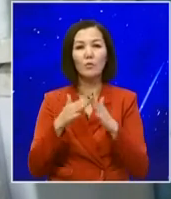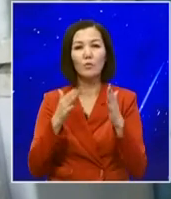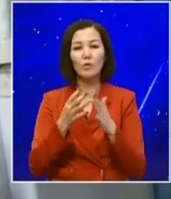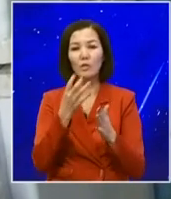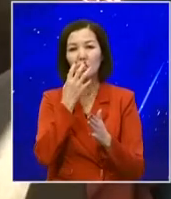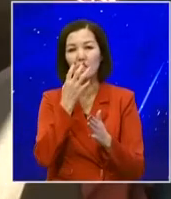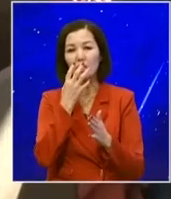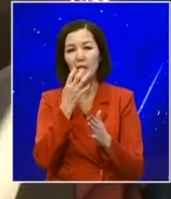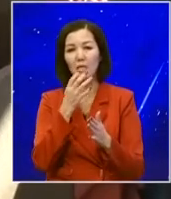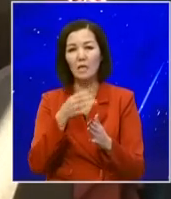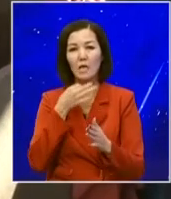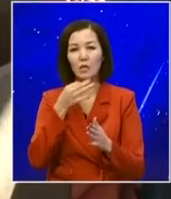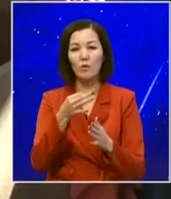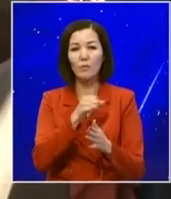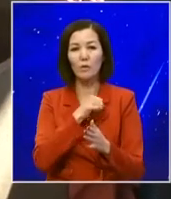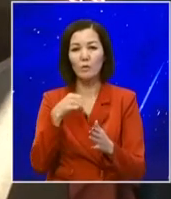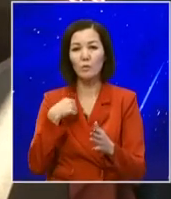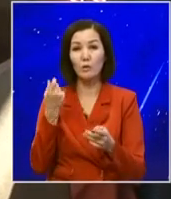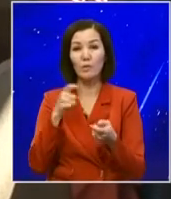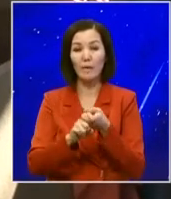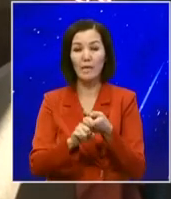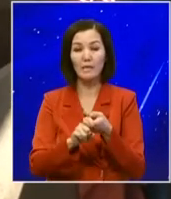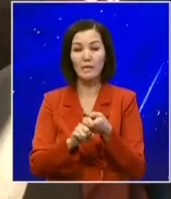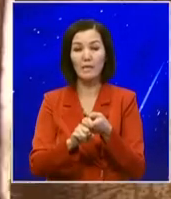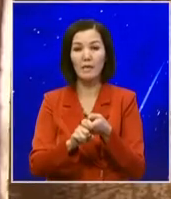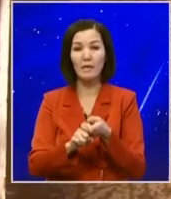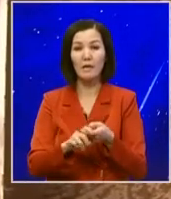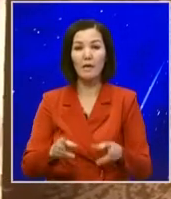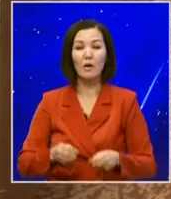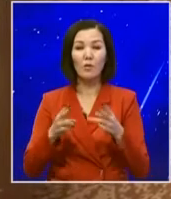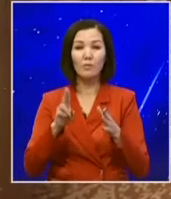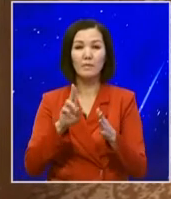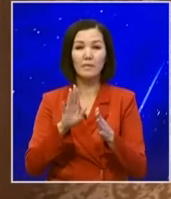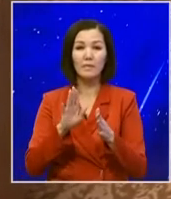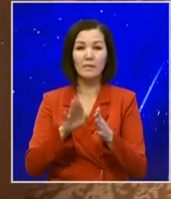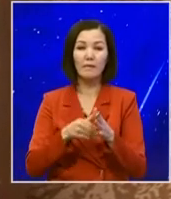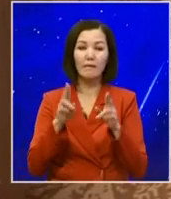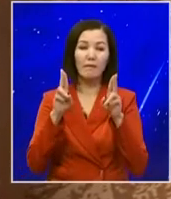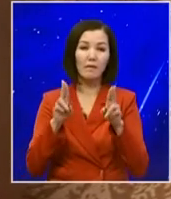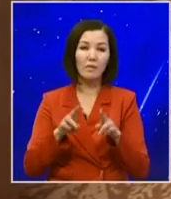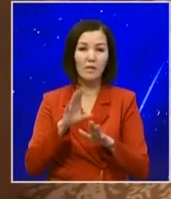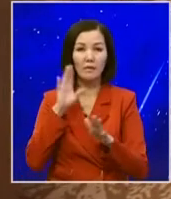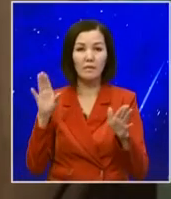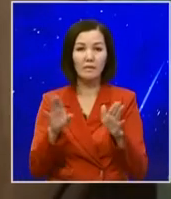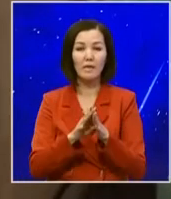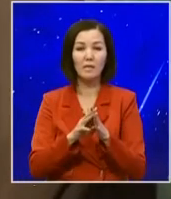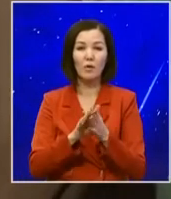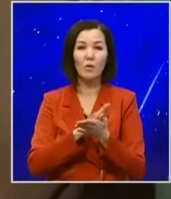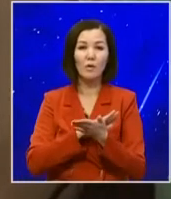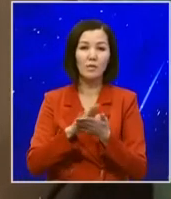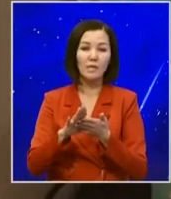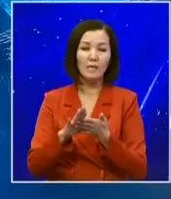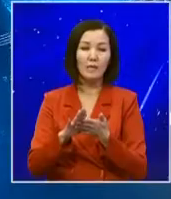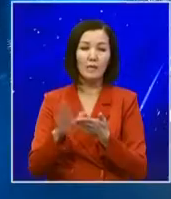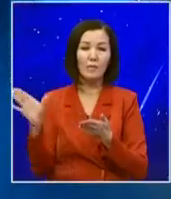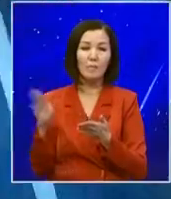құрылғылардың жауапкершілігі үй иесінің өзіне жүктелетін еске салады. Қауіпсіздік ережелерін сақтау және пеш жүйесін уақытылы тексеріп тұру